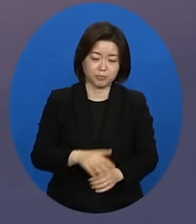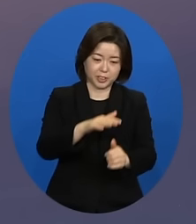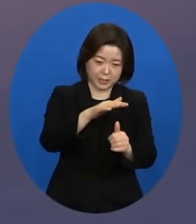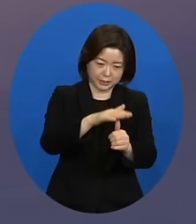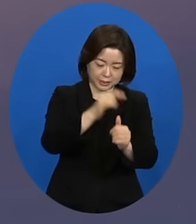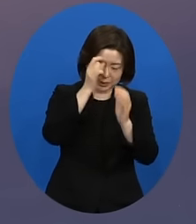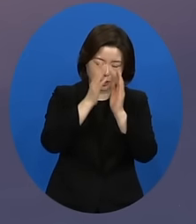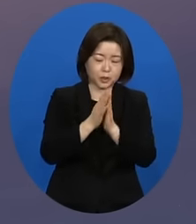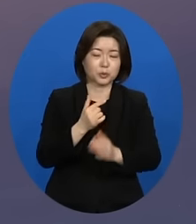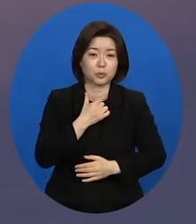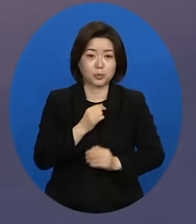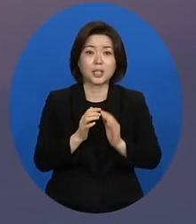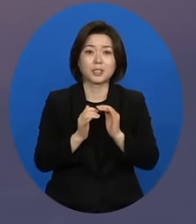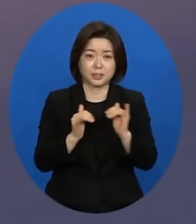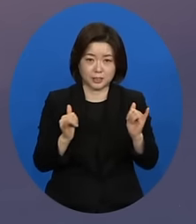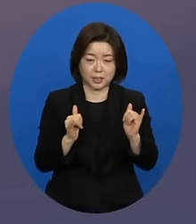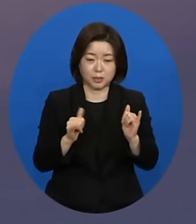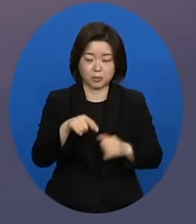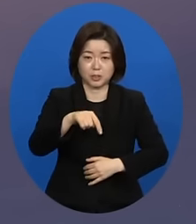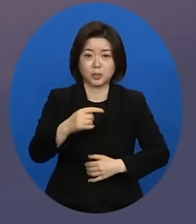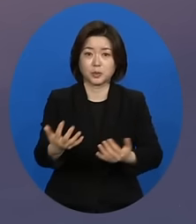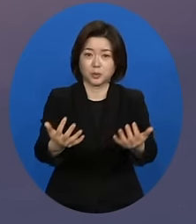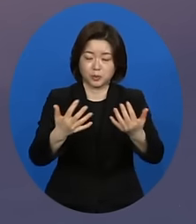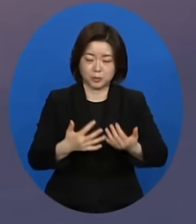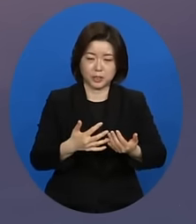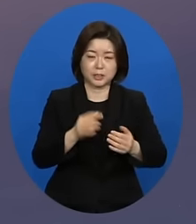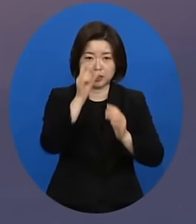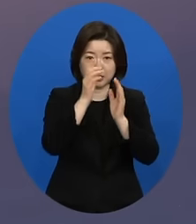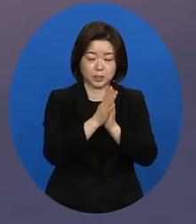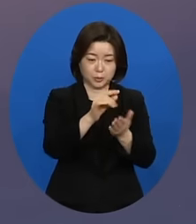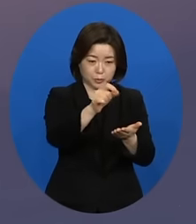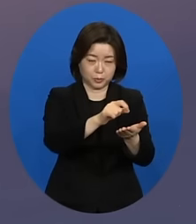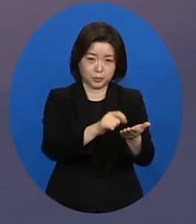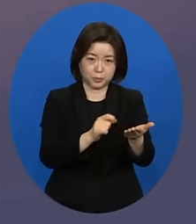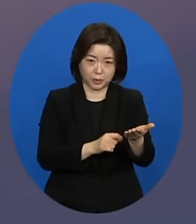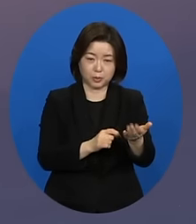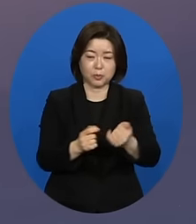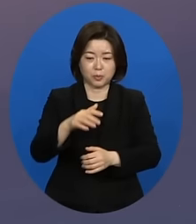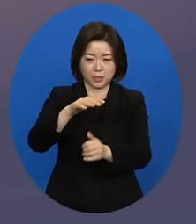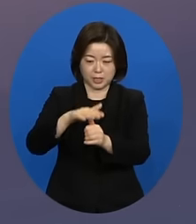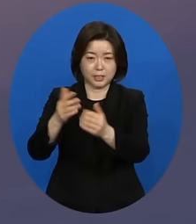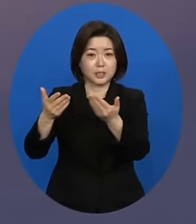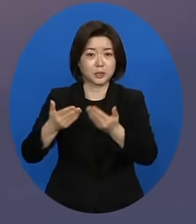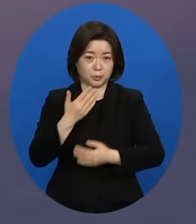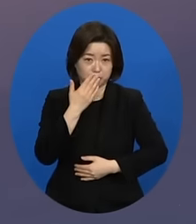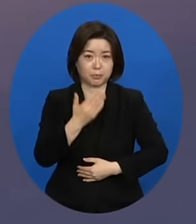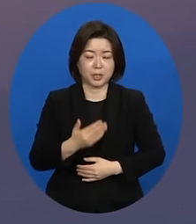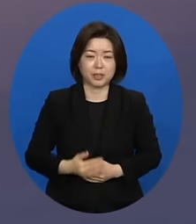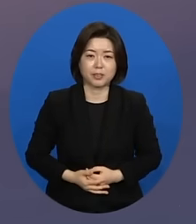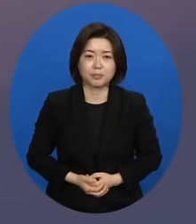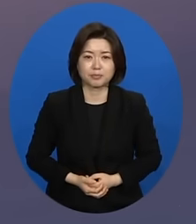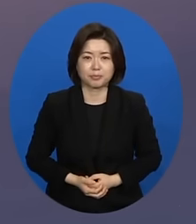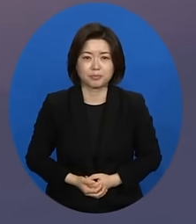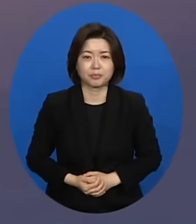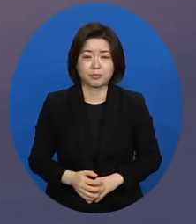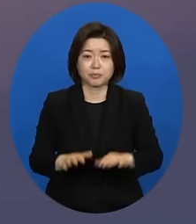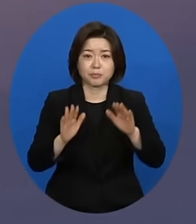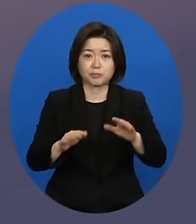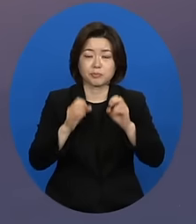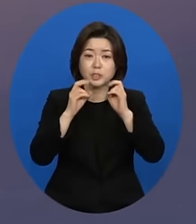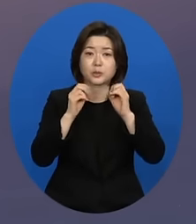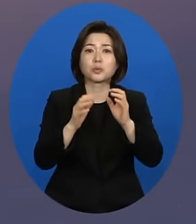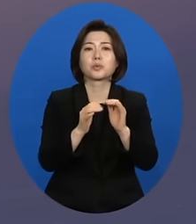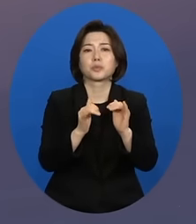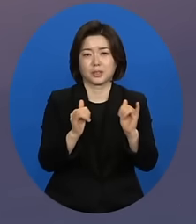원하시는 분들은 앞에 나와 기도카드를 작성하시고 안수기도를 받으실 수 있겠습니다. 오늘